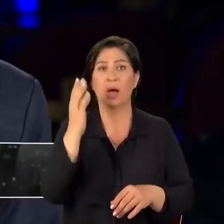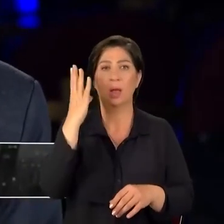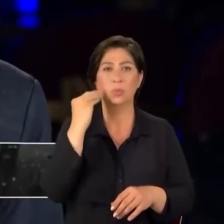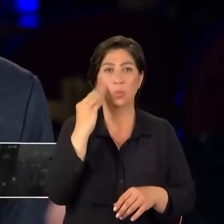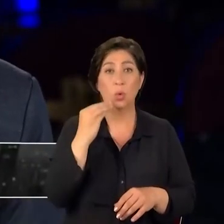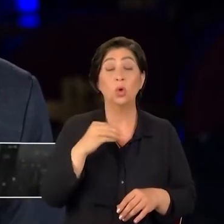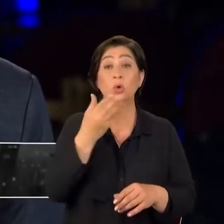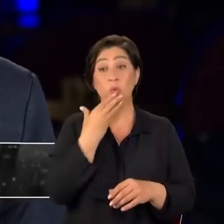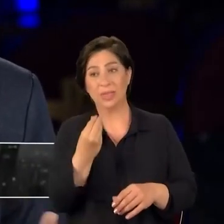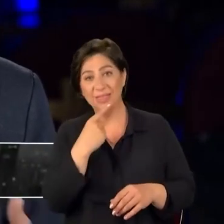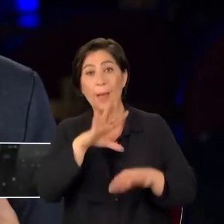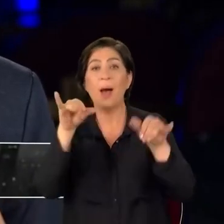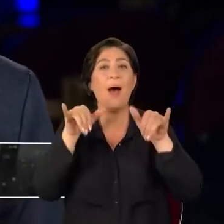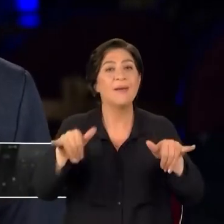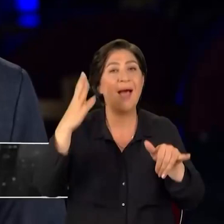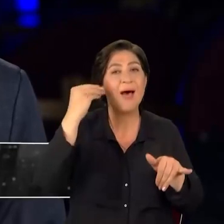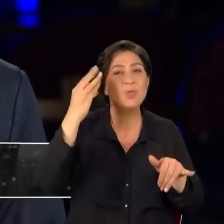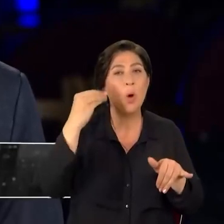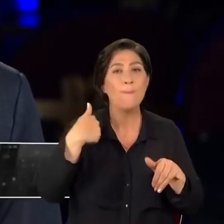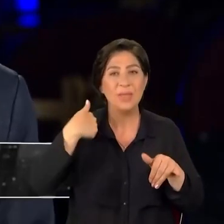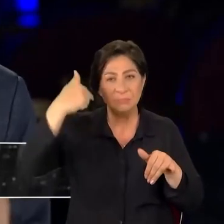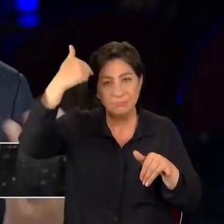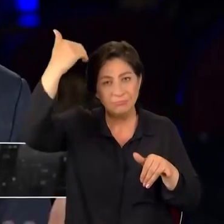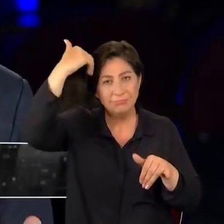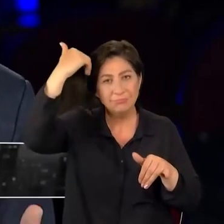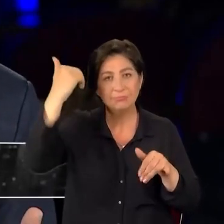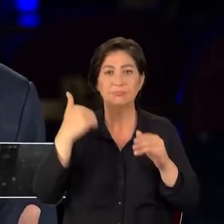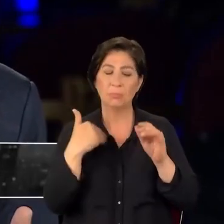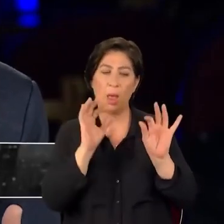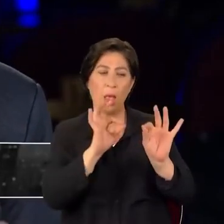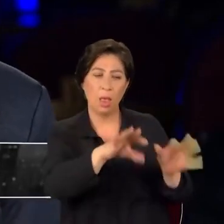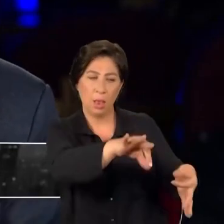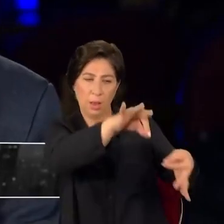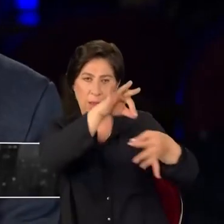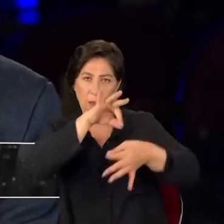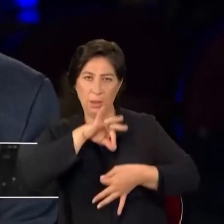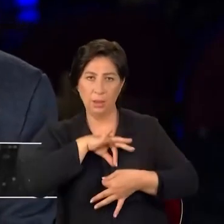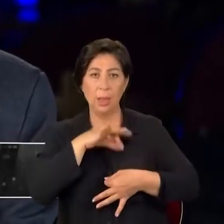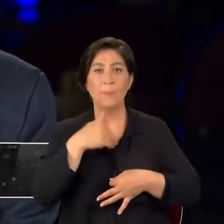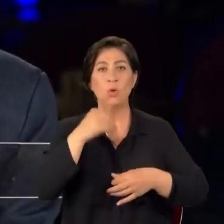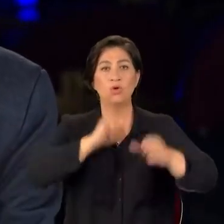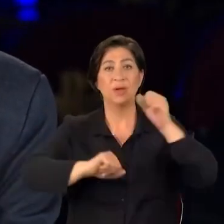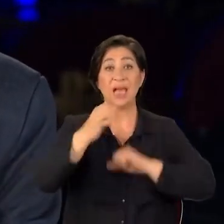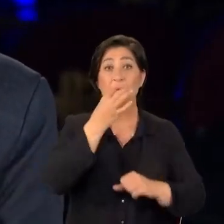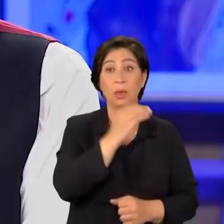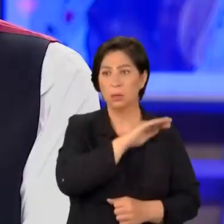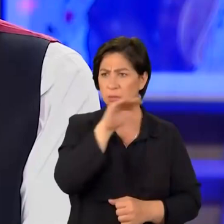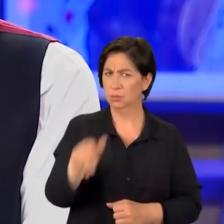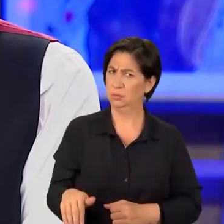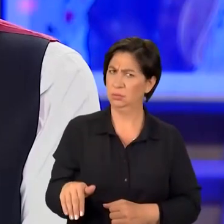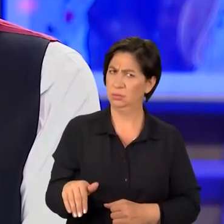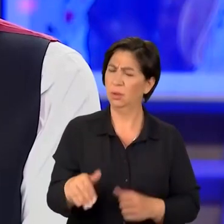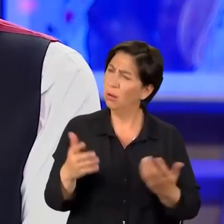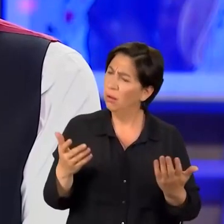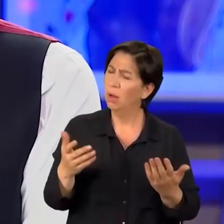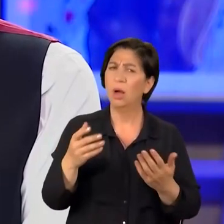güzel deyince herkes aynı şeyi anlıyor. Dolayısıyla benim zihin dünyam monolitik bir biçimlendi. Ben üniversiteye Ankara'ya geldiğimde gördüm, Türk'ünün dışında